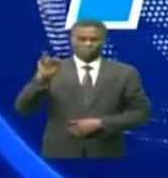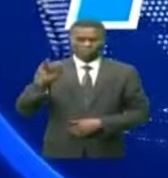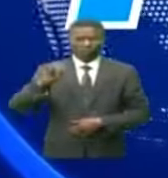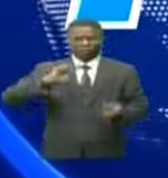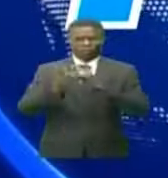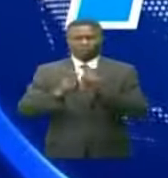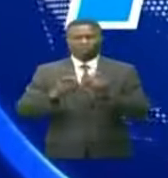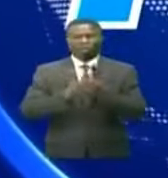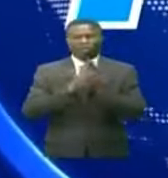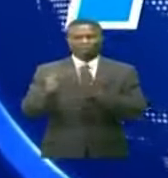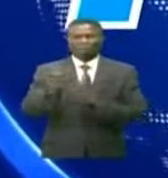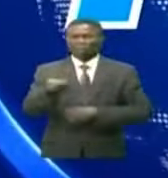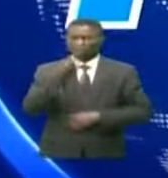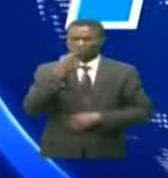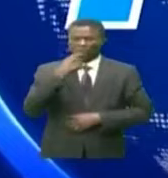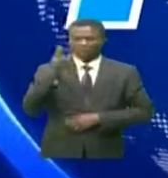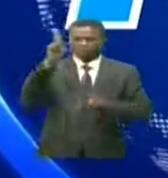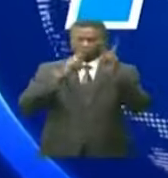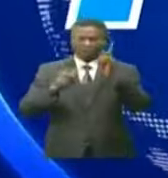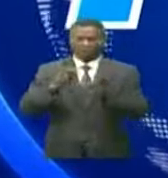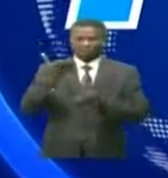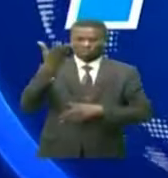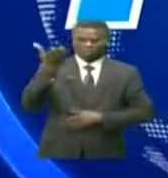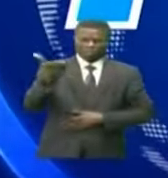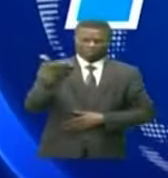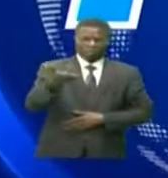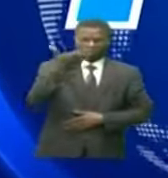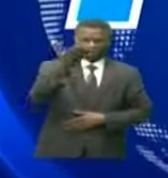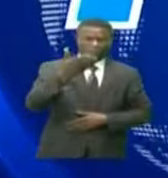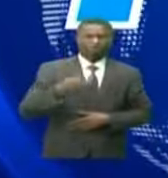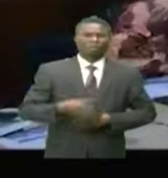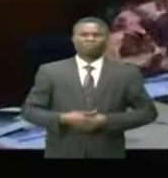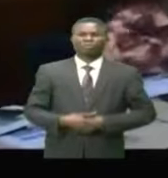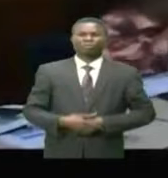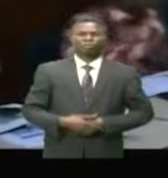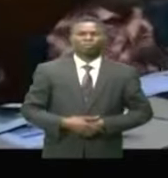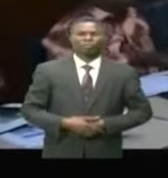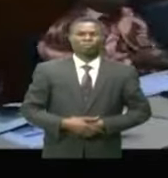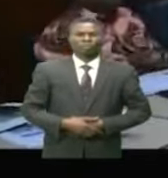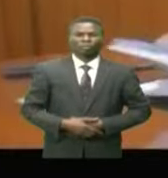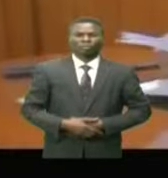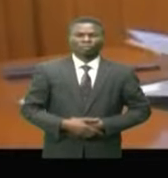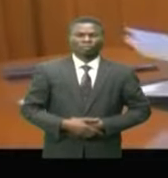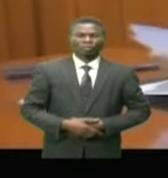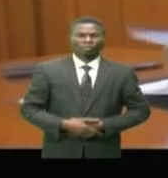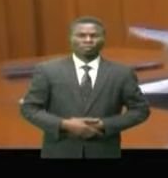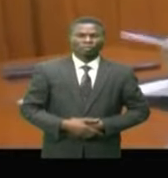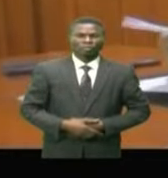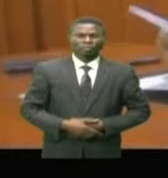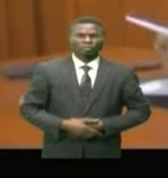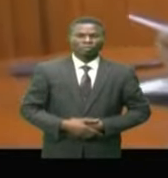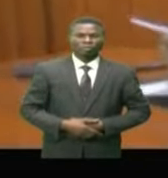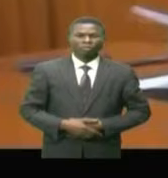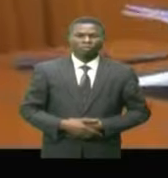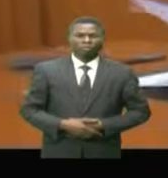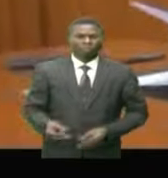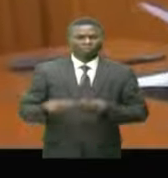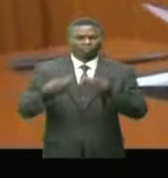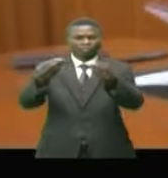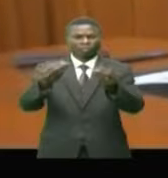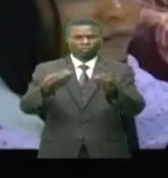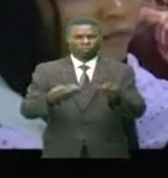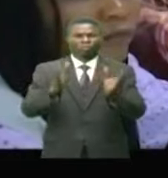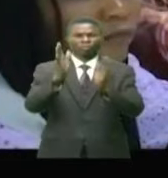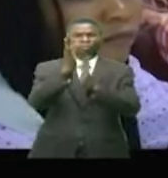de soins des habitants de cette partie du pays. Images et commentaires. Le gouvernement congolais vient de remettre aux 18